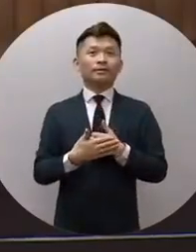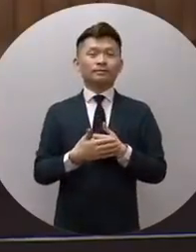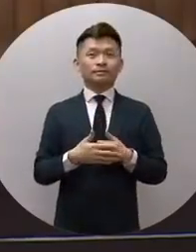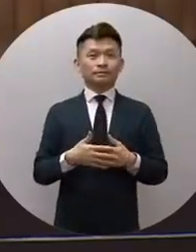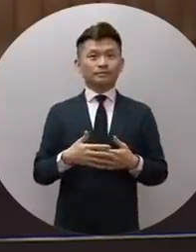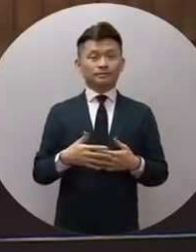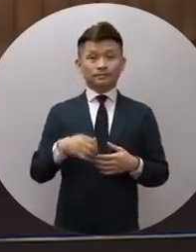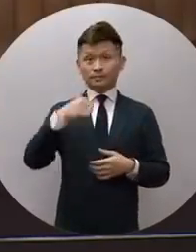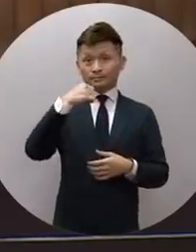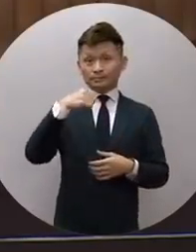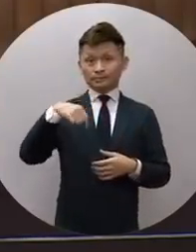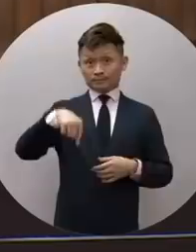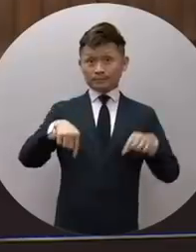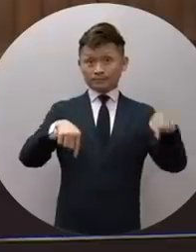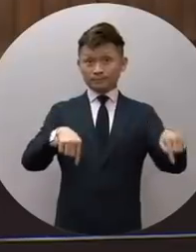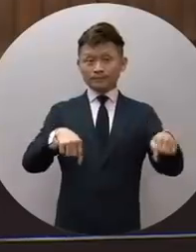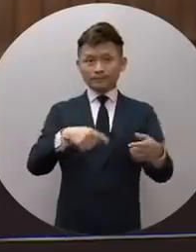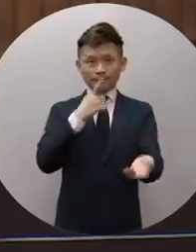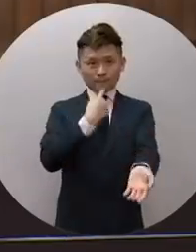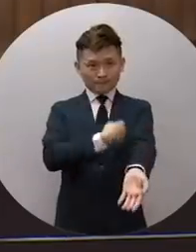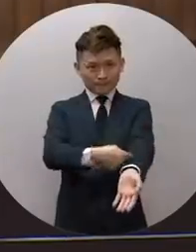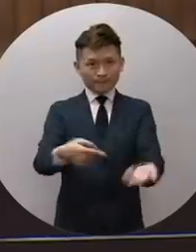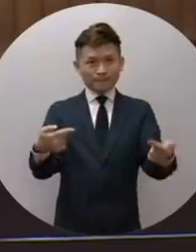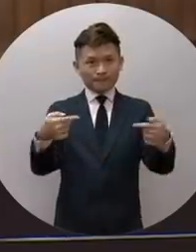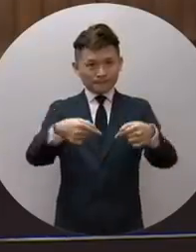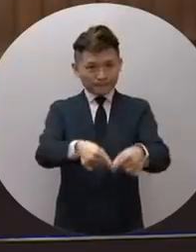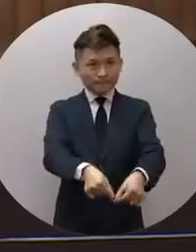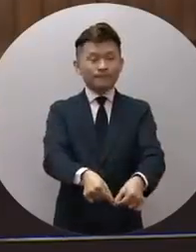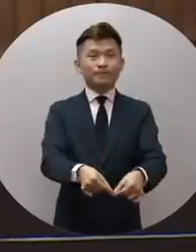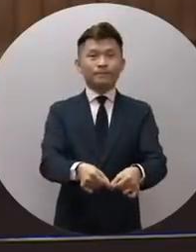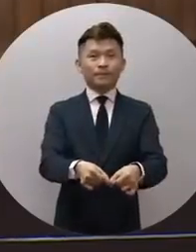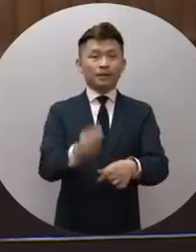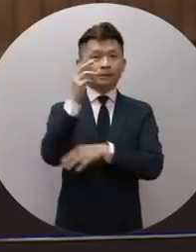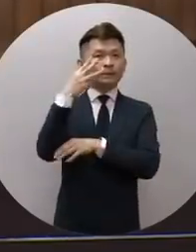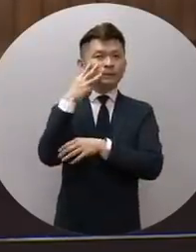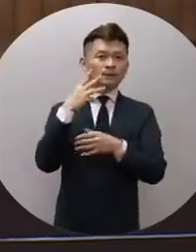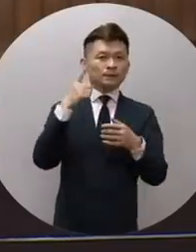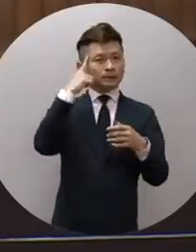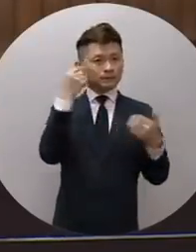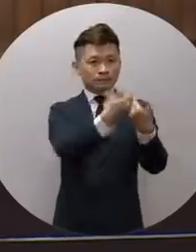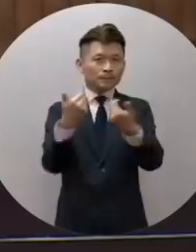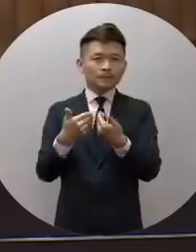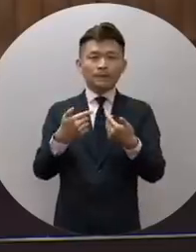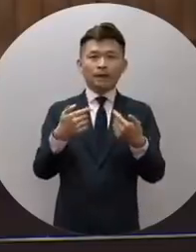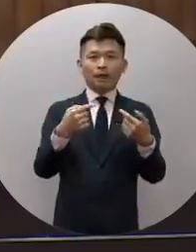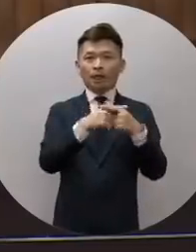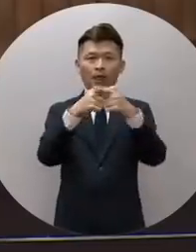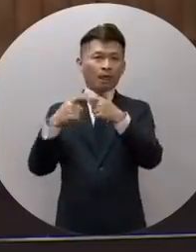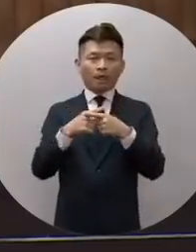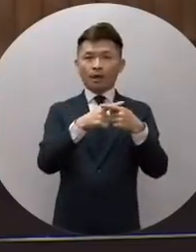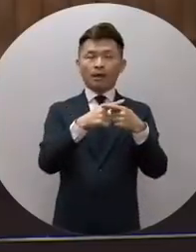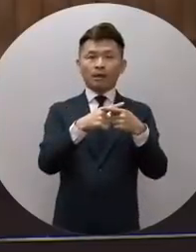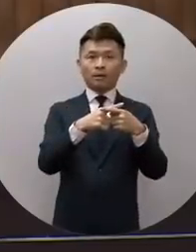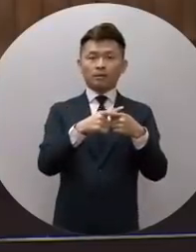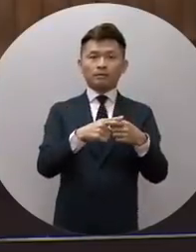和两岸血缘的大融合。即使再大的政治争议，两岸始终就